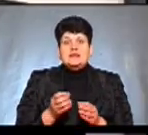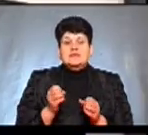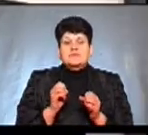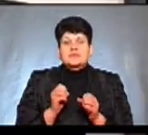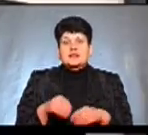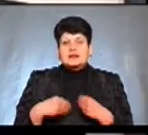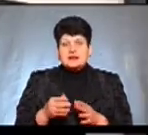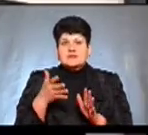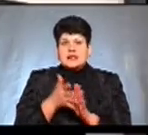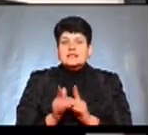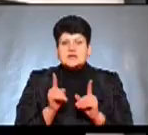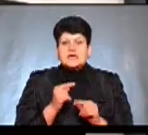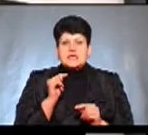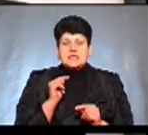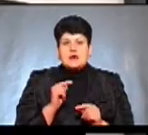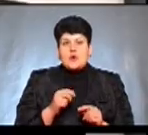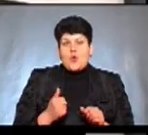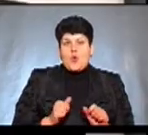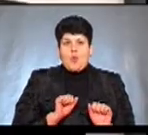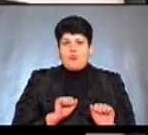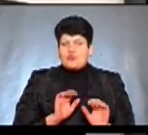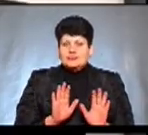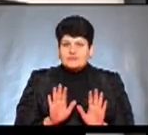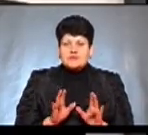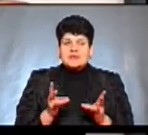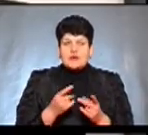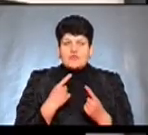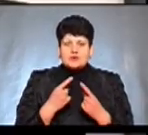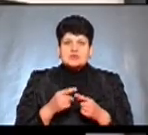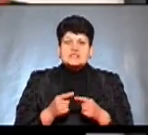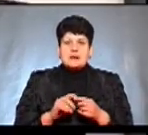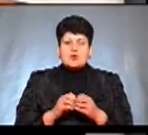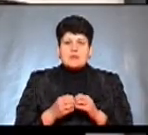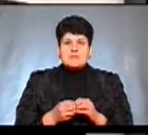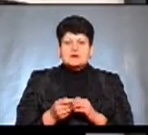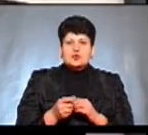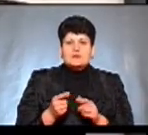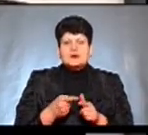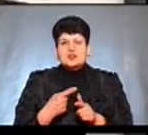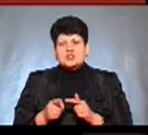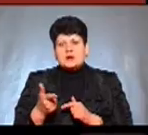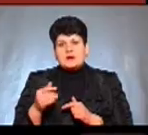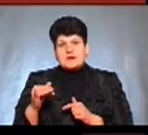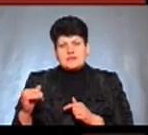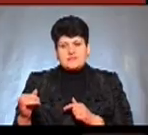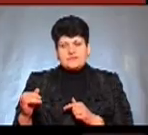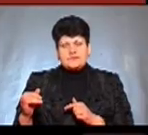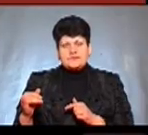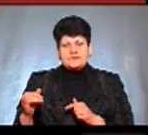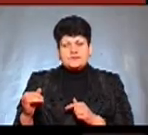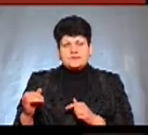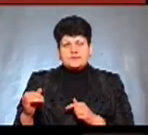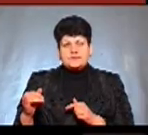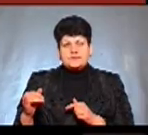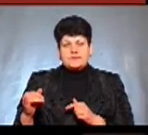суспільне значення, а й на такі об'єкти. Тому говорити зараз про те, що це проблема там Тернополя чи Великогаївської об'єднаної